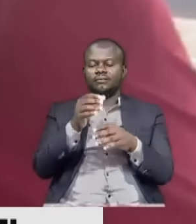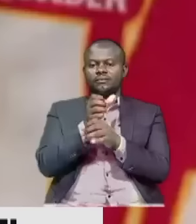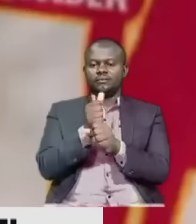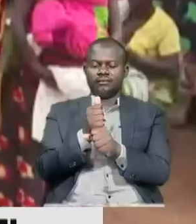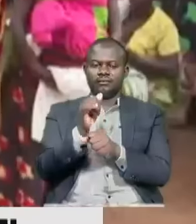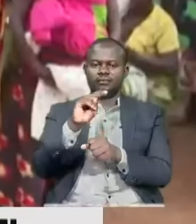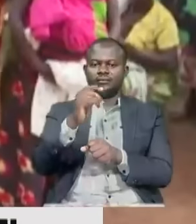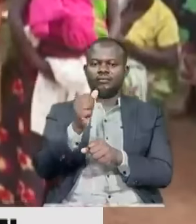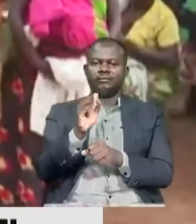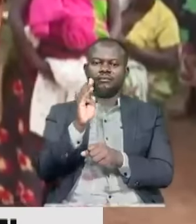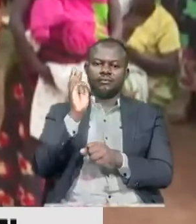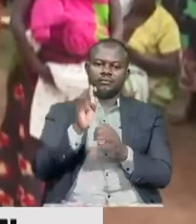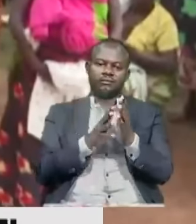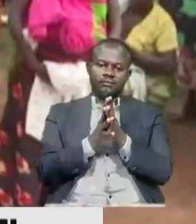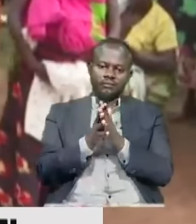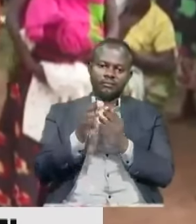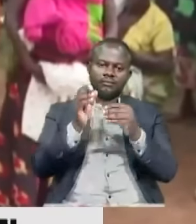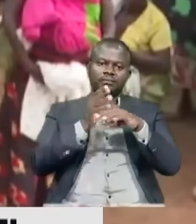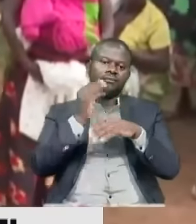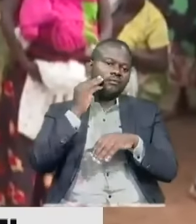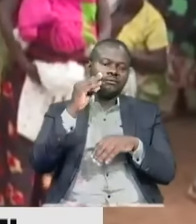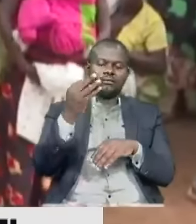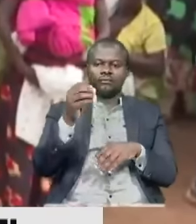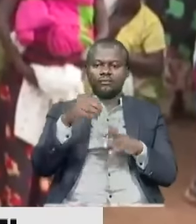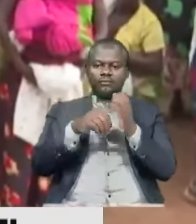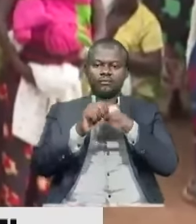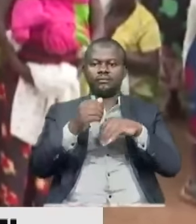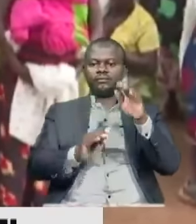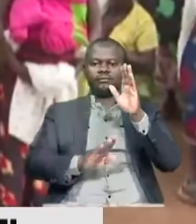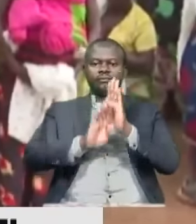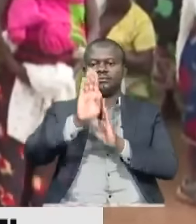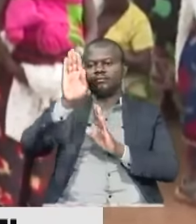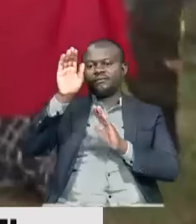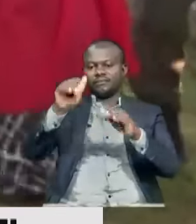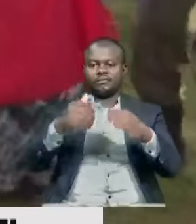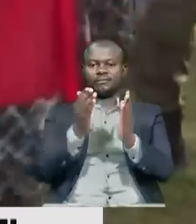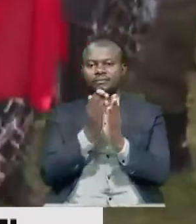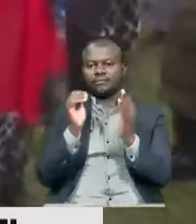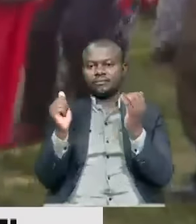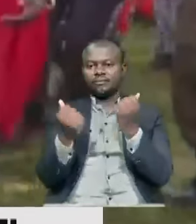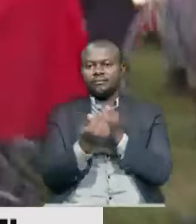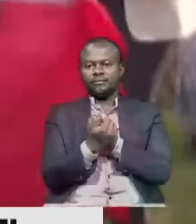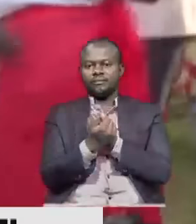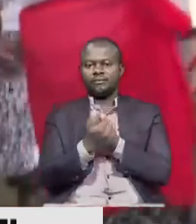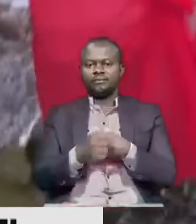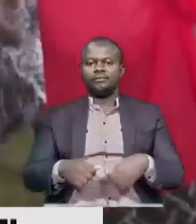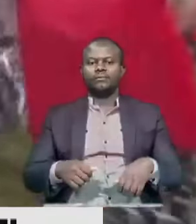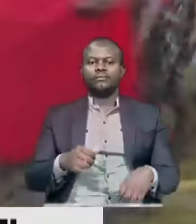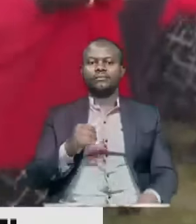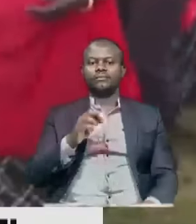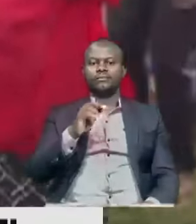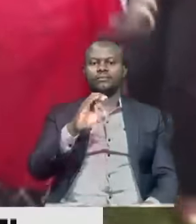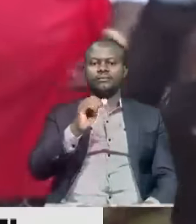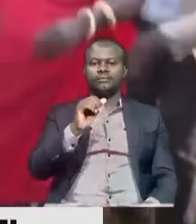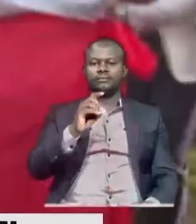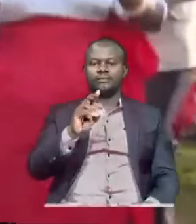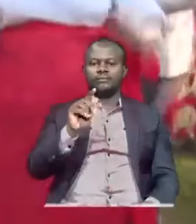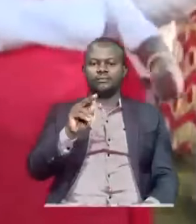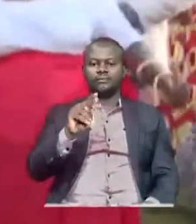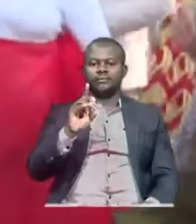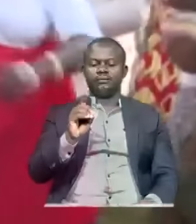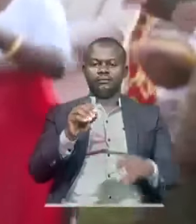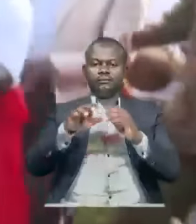ingabo izahashora asaga miliyoni 30 mu bikorwa byo guteza imbere ubu buhinzi bw'imyumbati. Iracyadukunda Ruth Kavutse